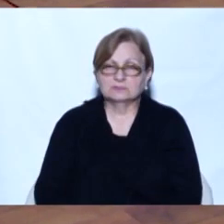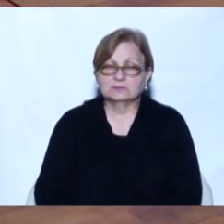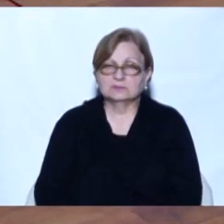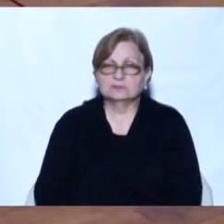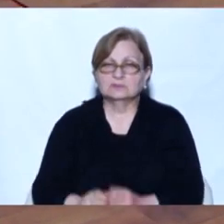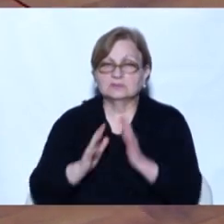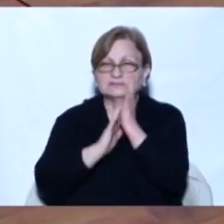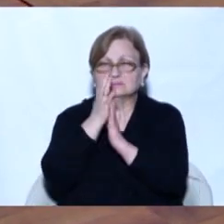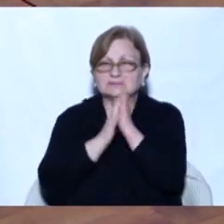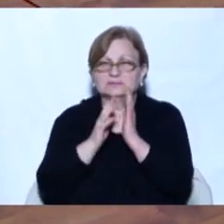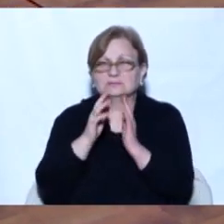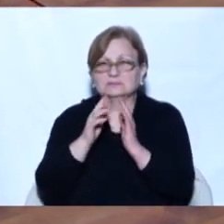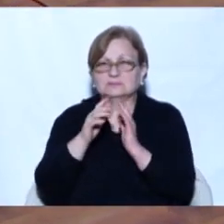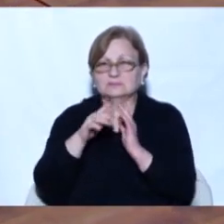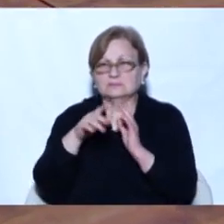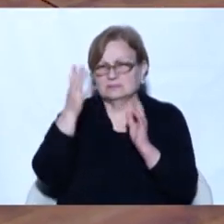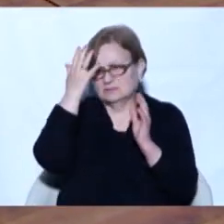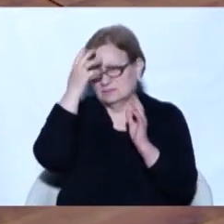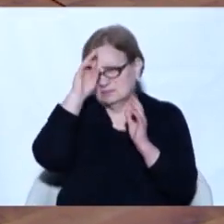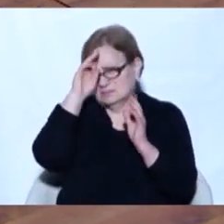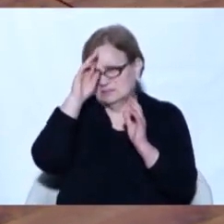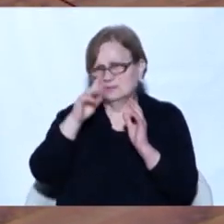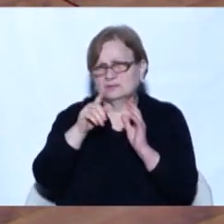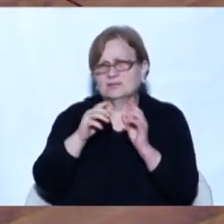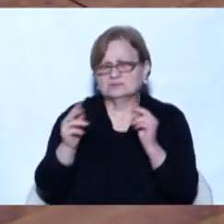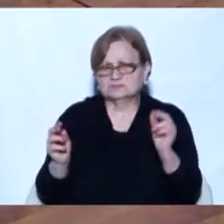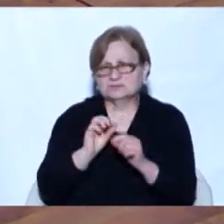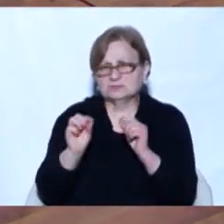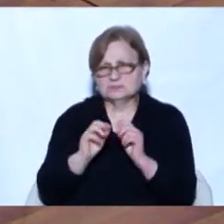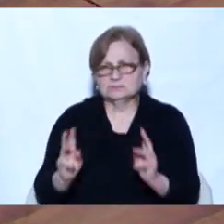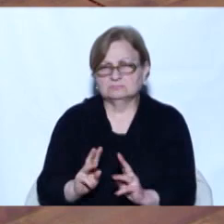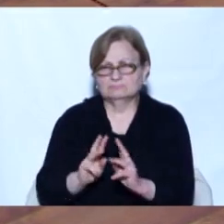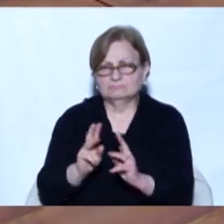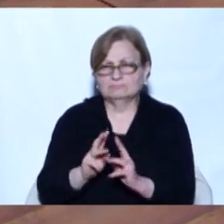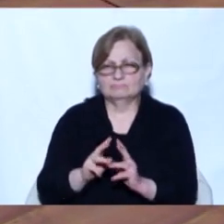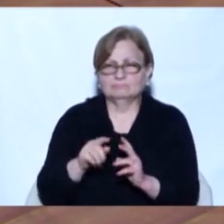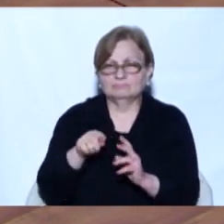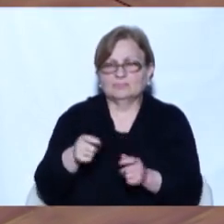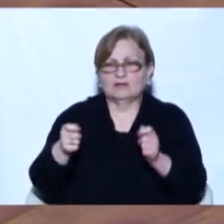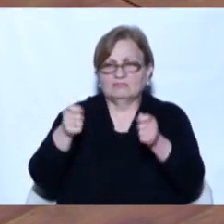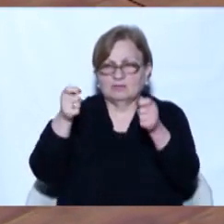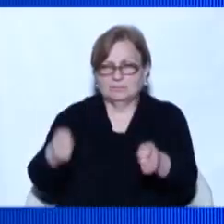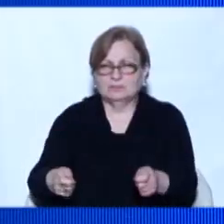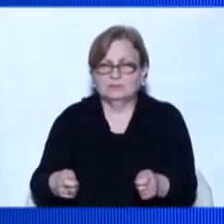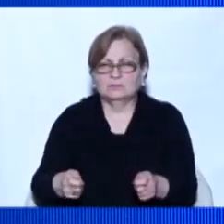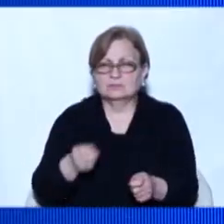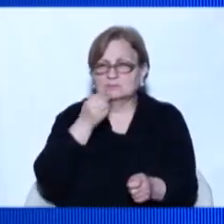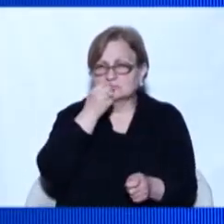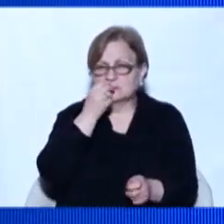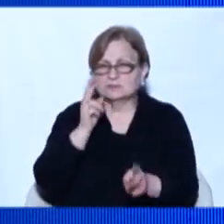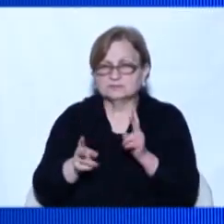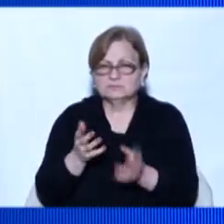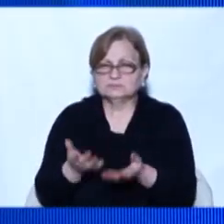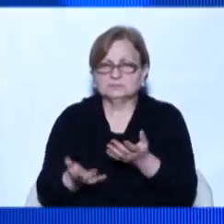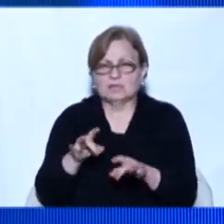ცაცხვის ჩრდილში ჟღალ ჩოხიანი ბიჭს ცეცხლი გაეჩაღებინა. ზედ ქვაბი შემოედგა და საჭმელს